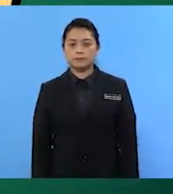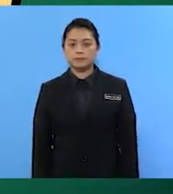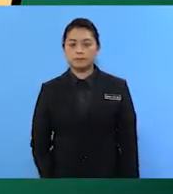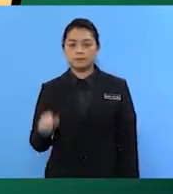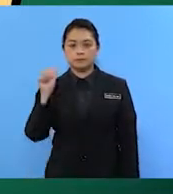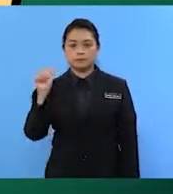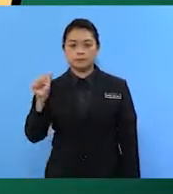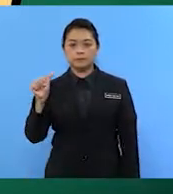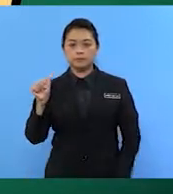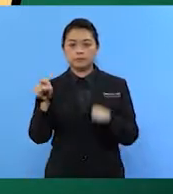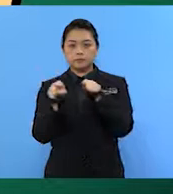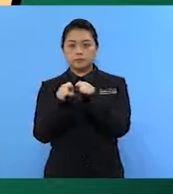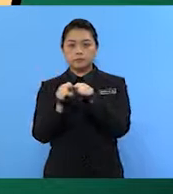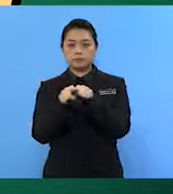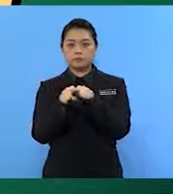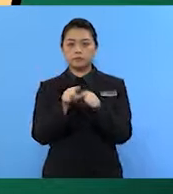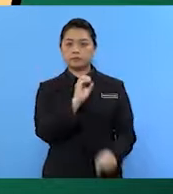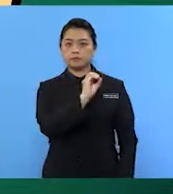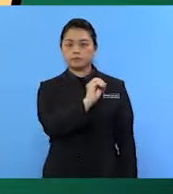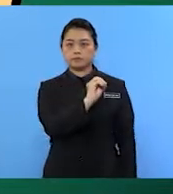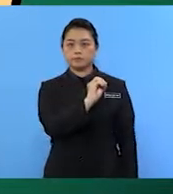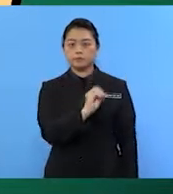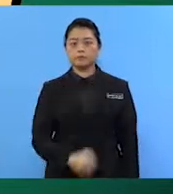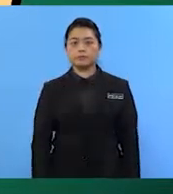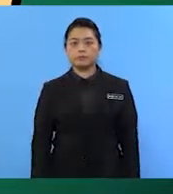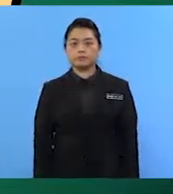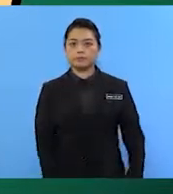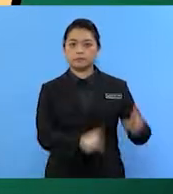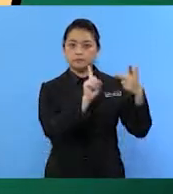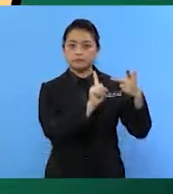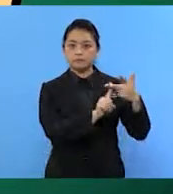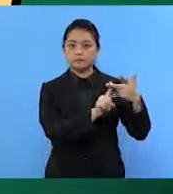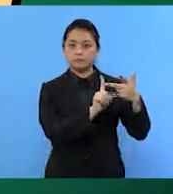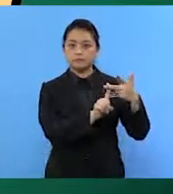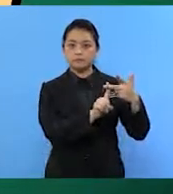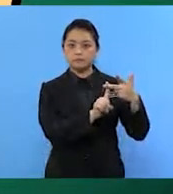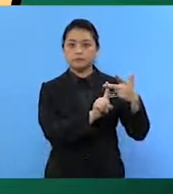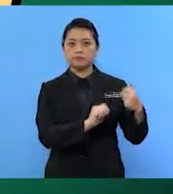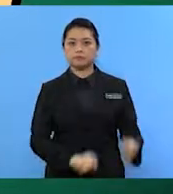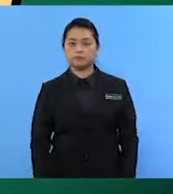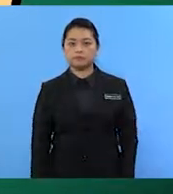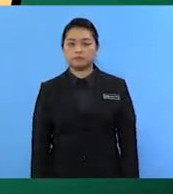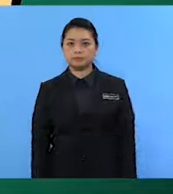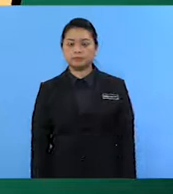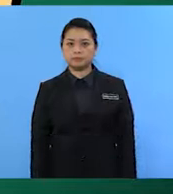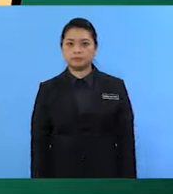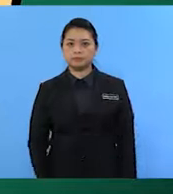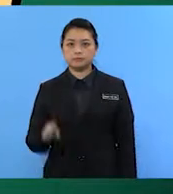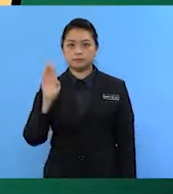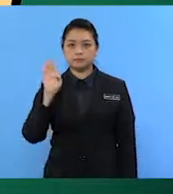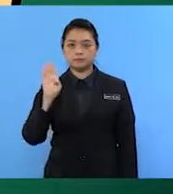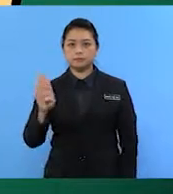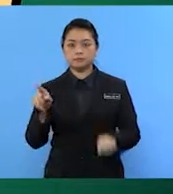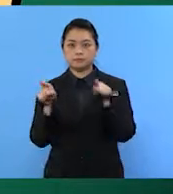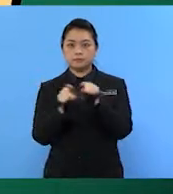A sama dengan sifar sebagai persamaan ketiga. B